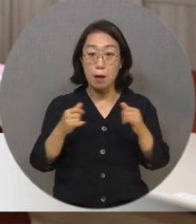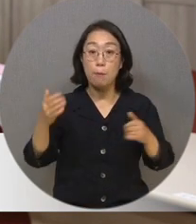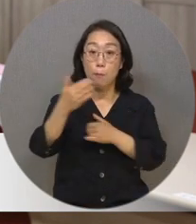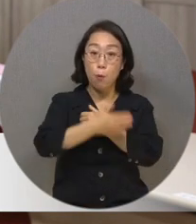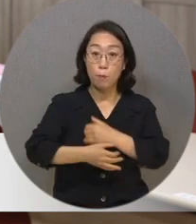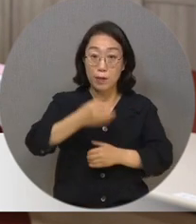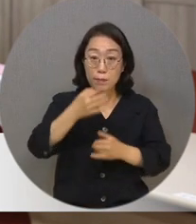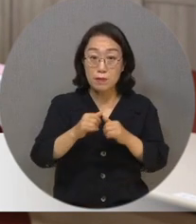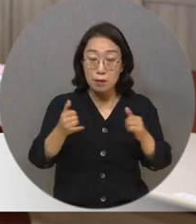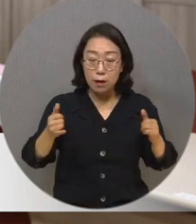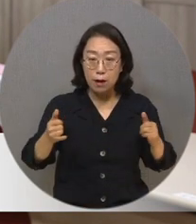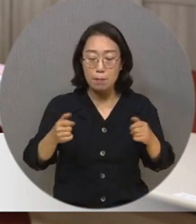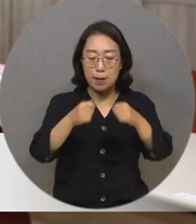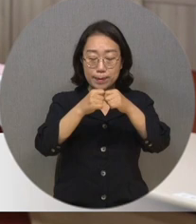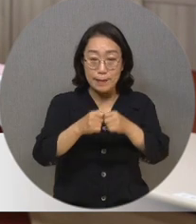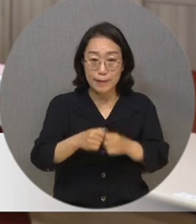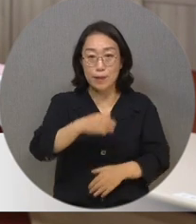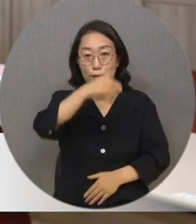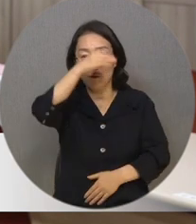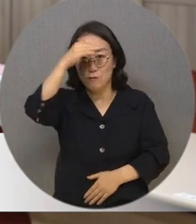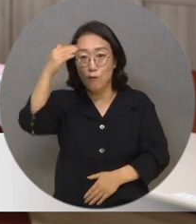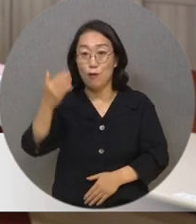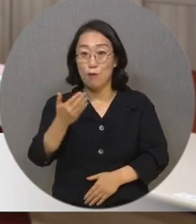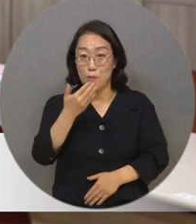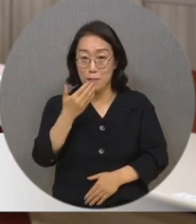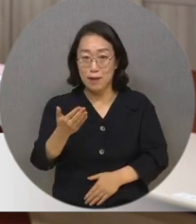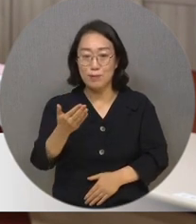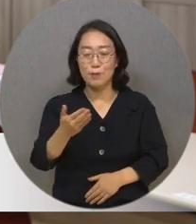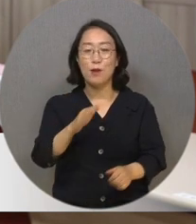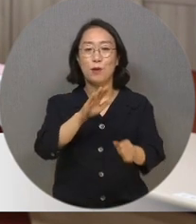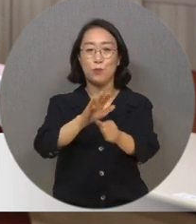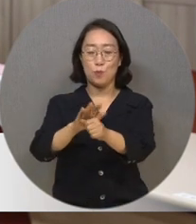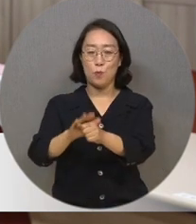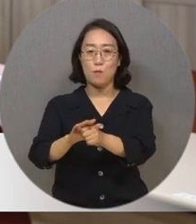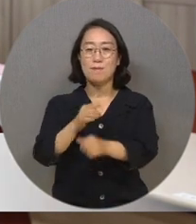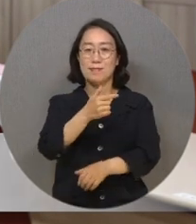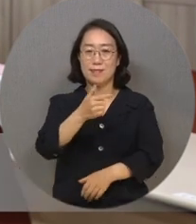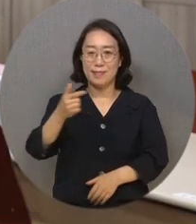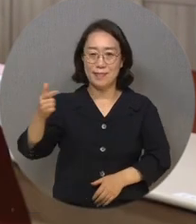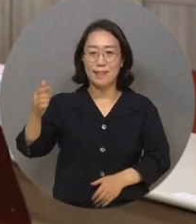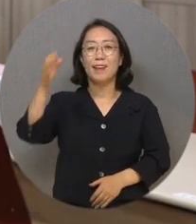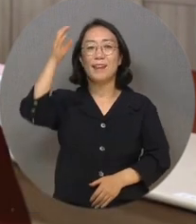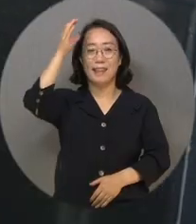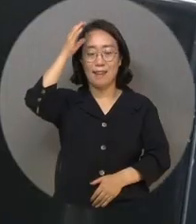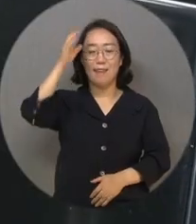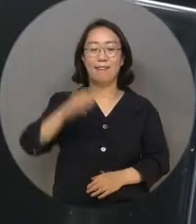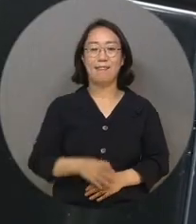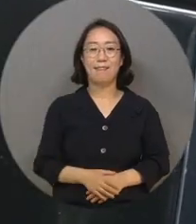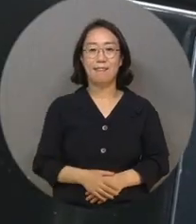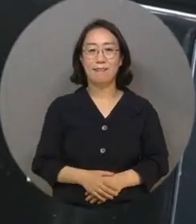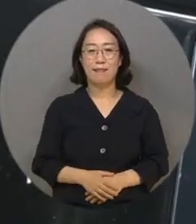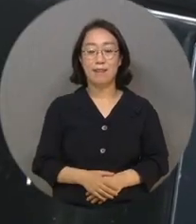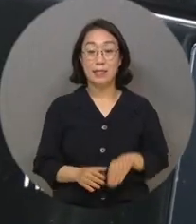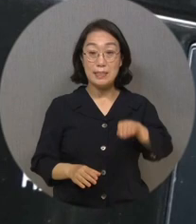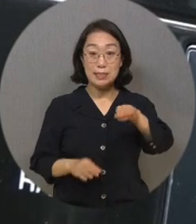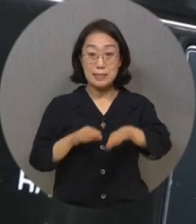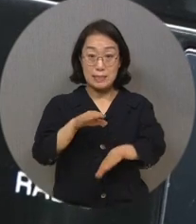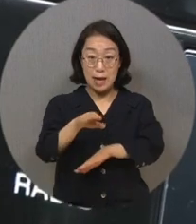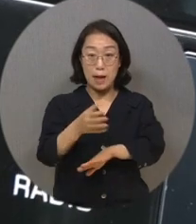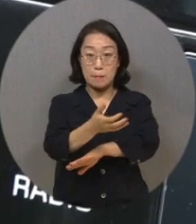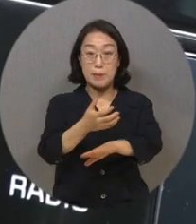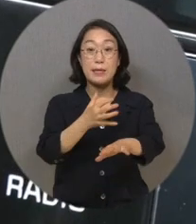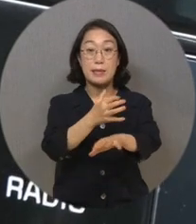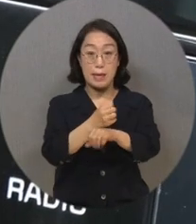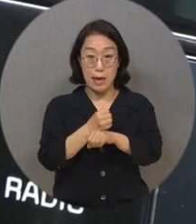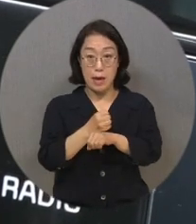샅샅이 돌아보시고 관광하시는 데 크게 도움이 될 것으로 생각됩니다. 차량은 사전 예약을